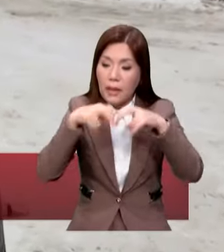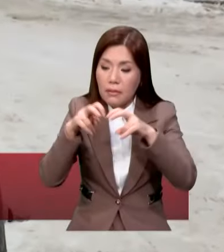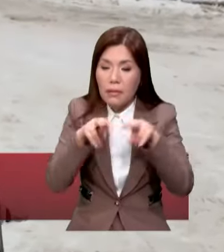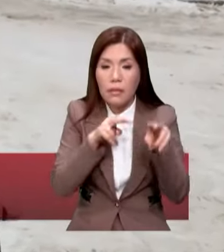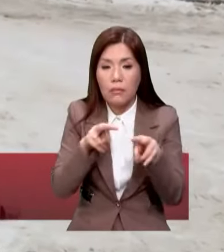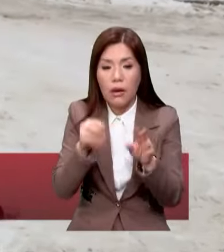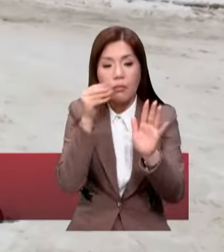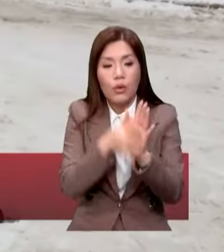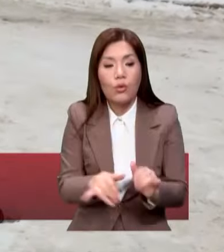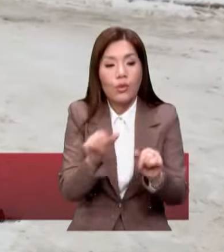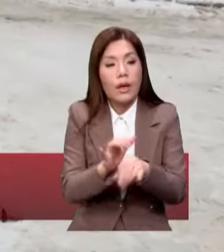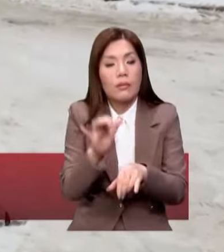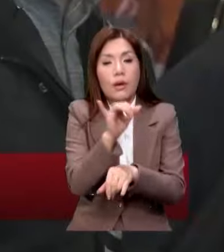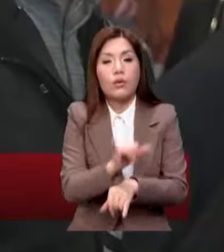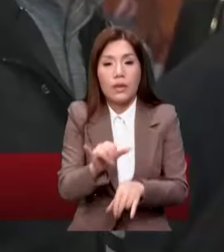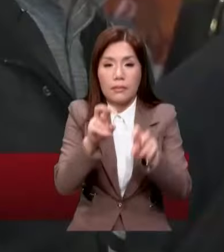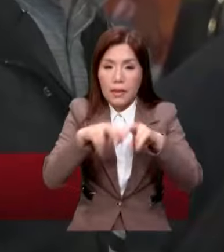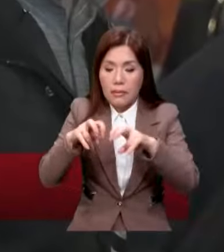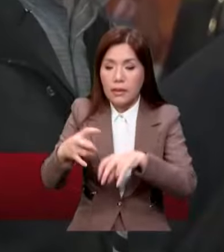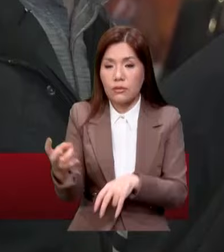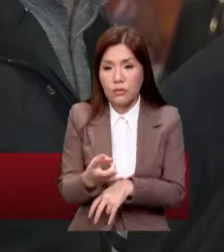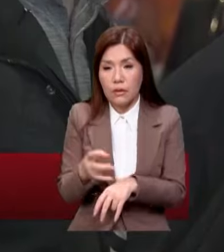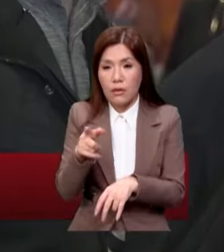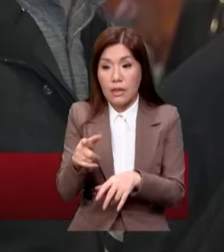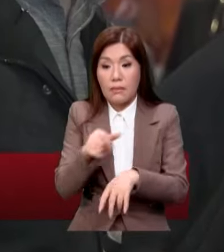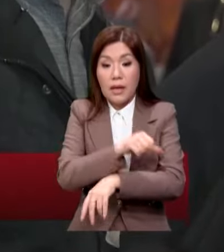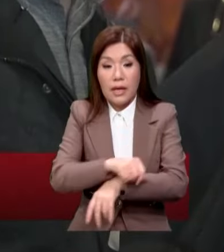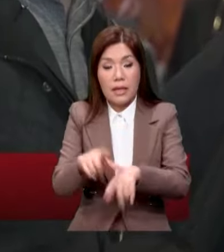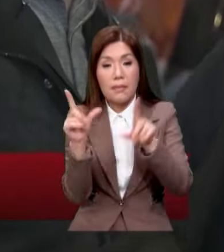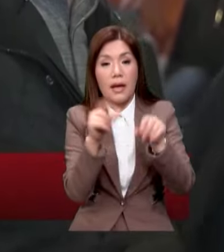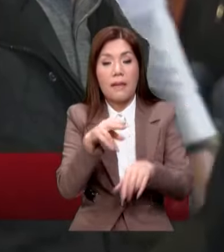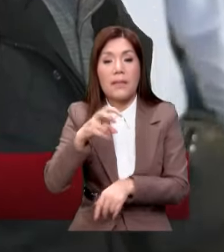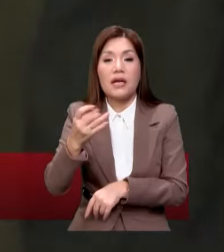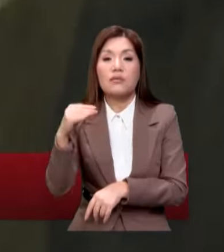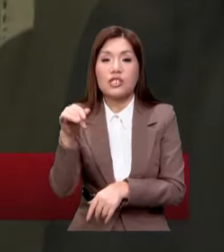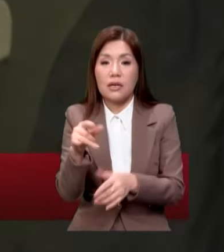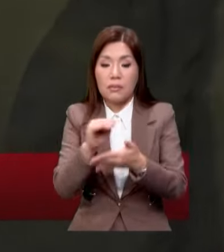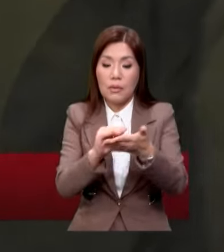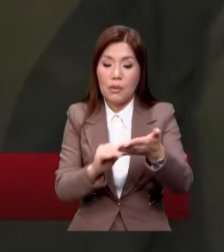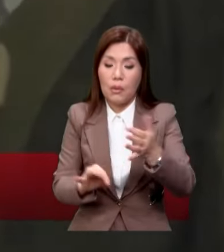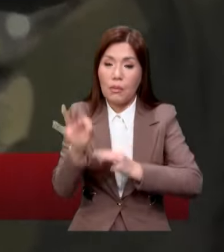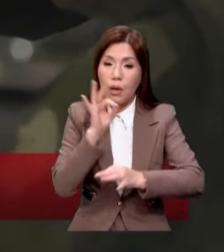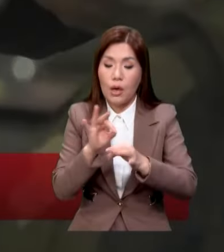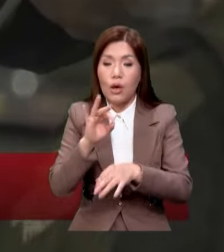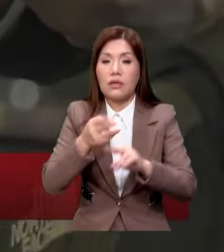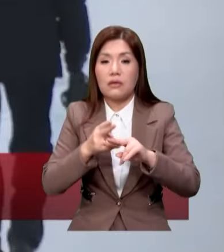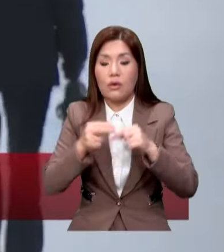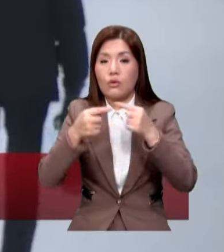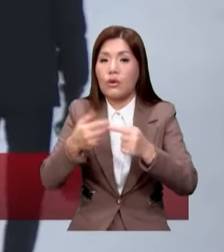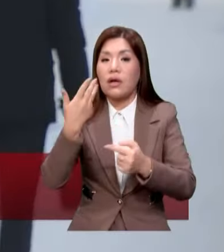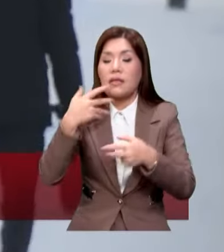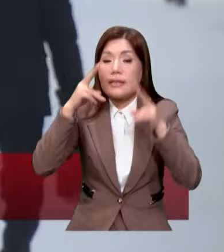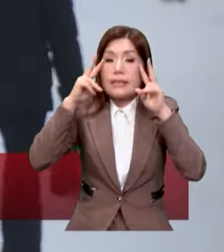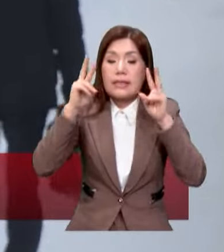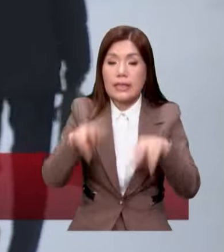куда и расходует какие лекарственные средства. Как давно выехавшим на ПМЖ казахстанцам приписывали лекарства по ОСМС, точно неизвестно.